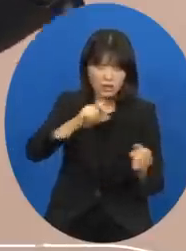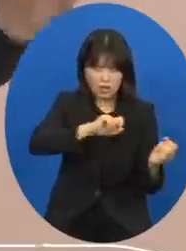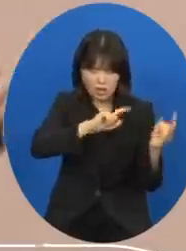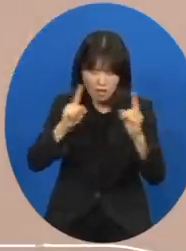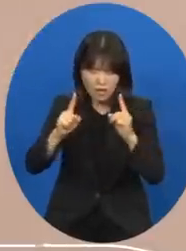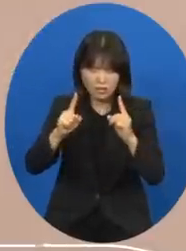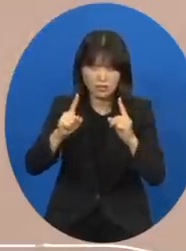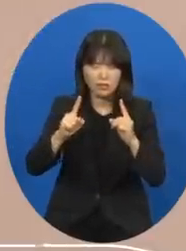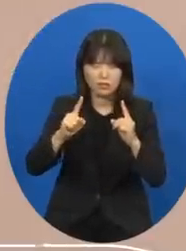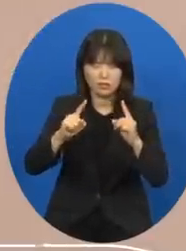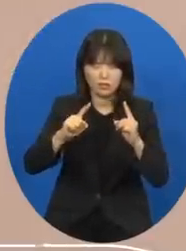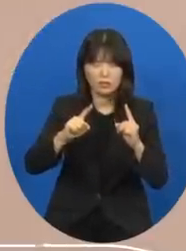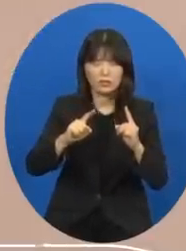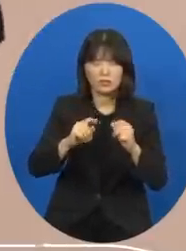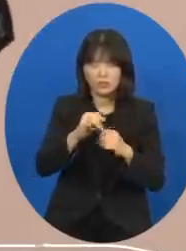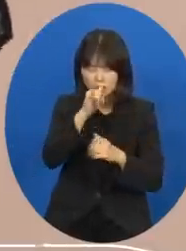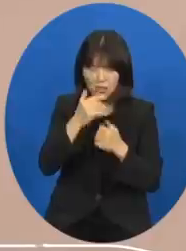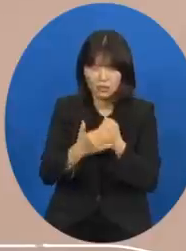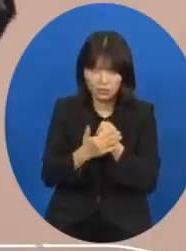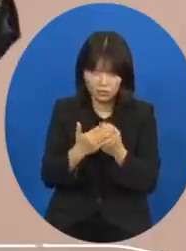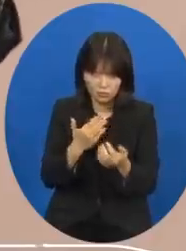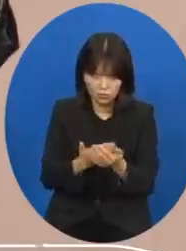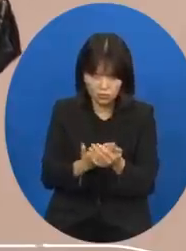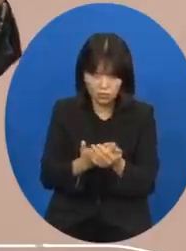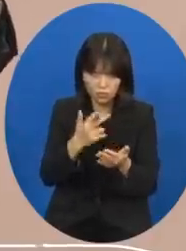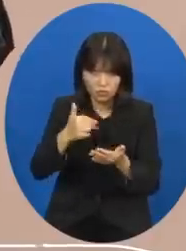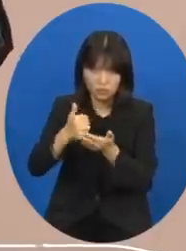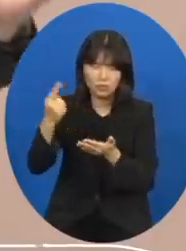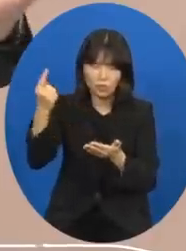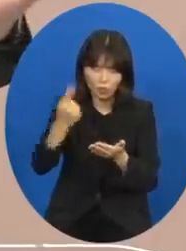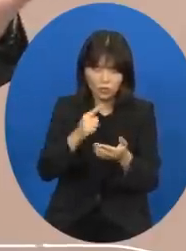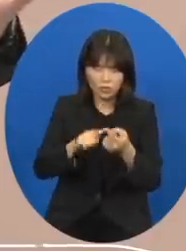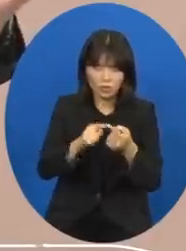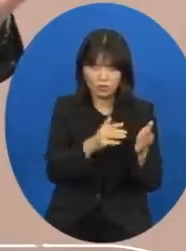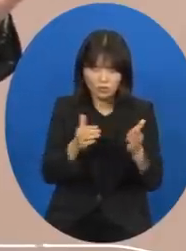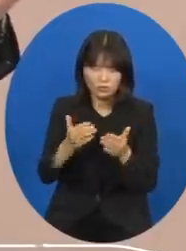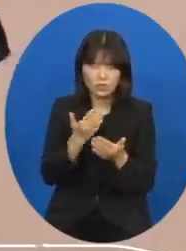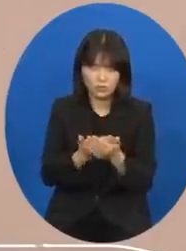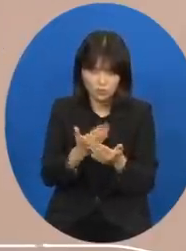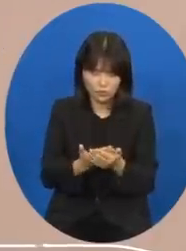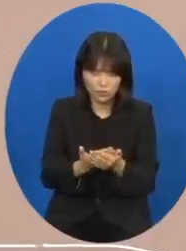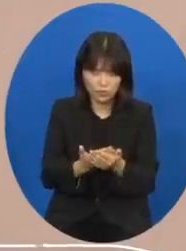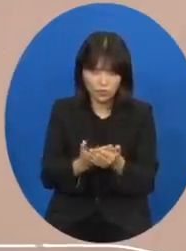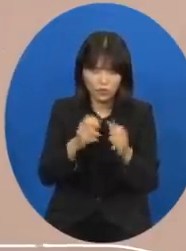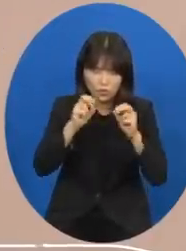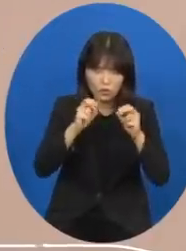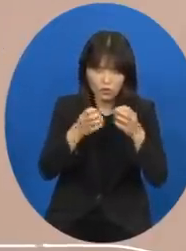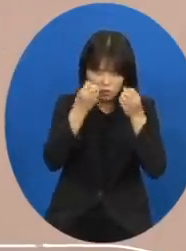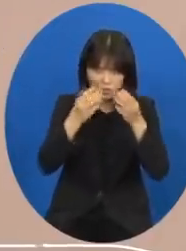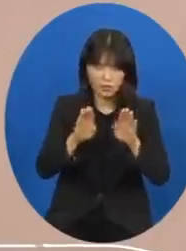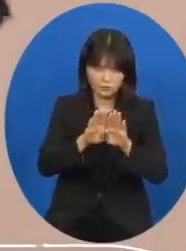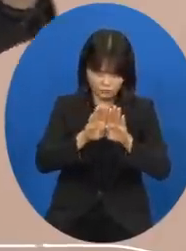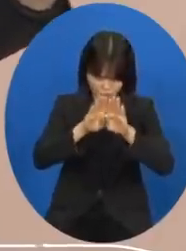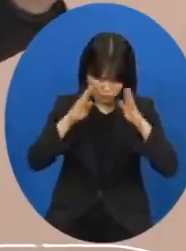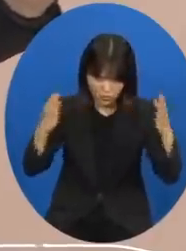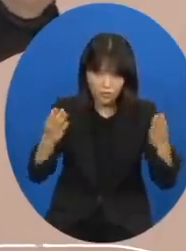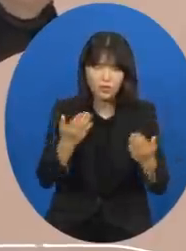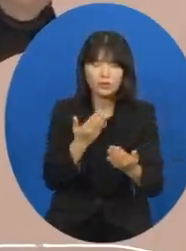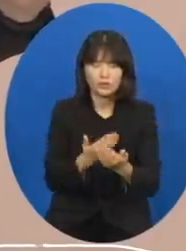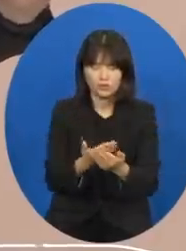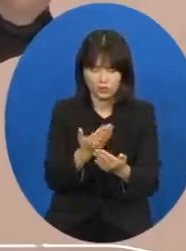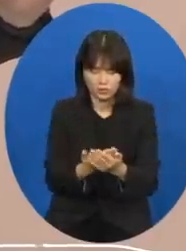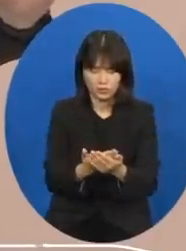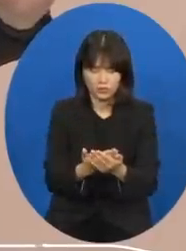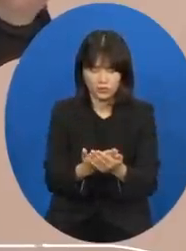교회마다 일어나게 하시고 주의 오심을 준비하게 하여 주시옵소서. 선교의 새문이 활짝 열리게